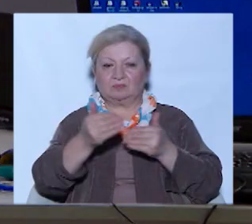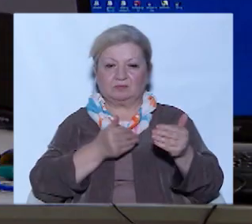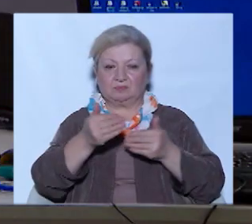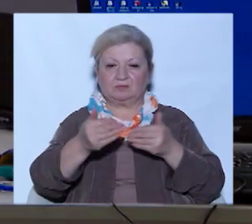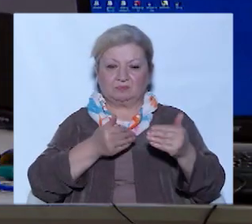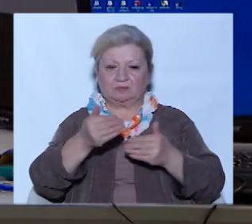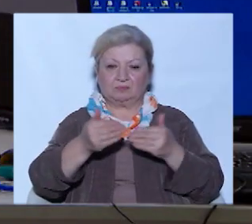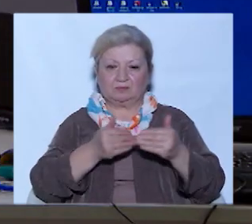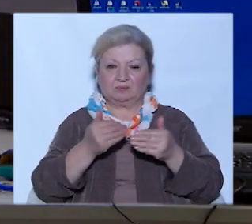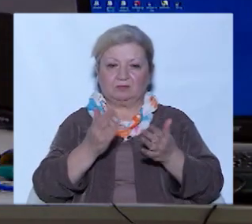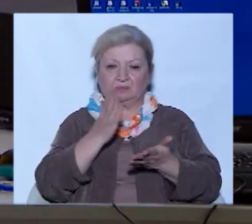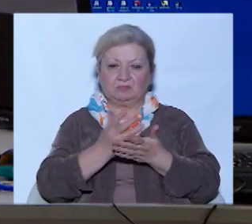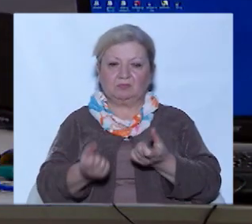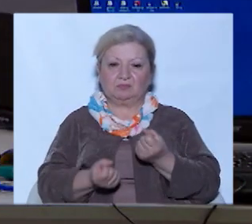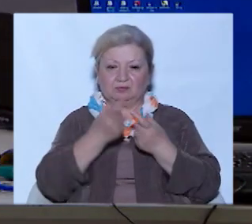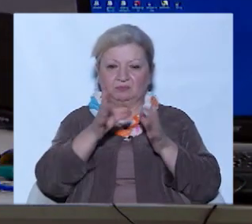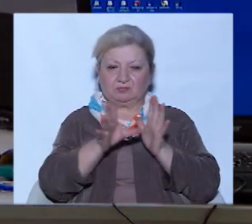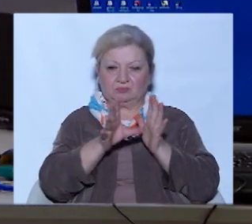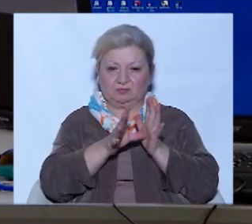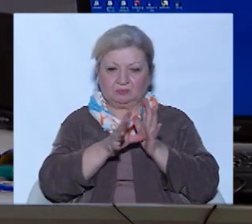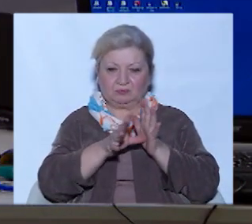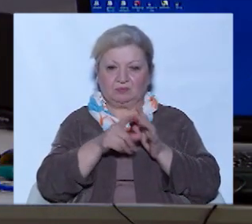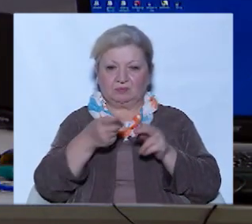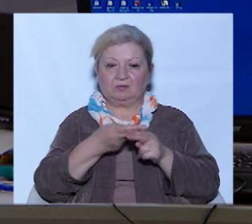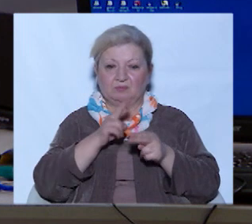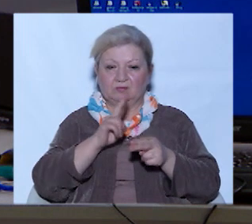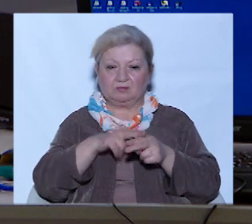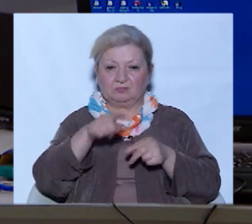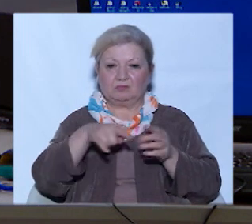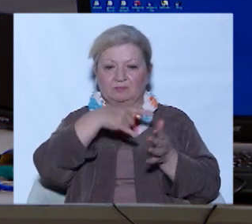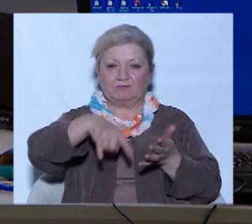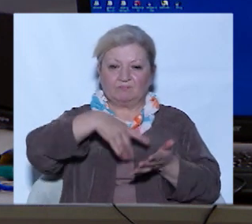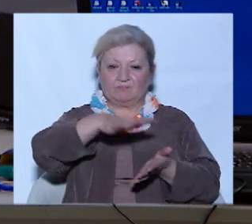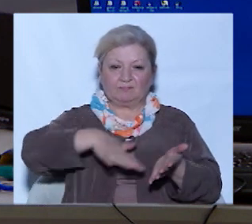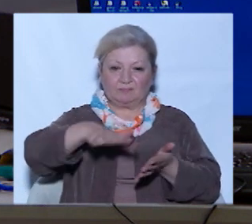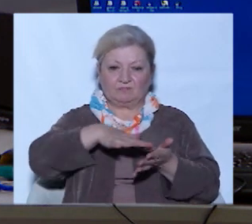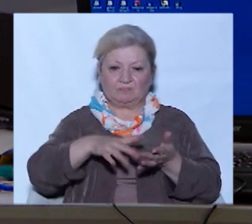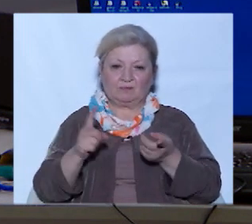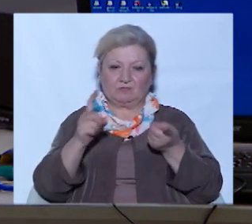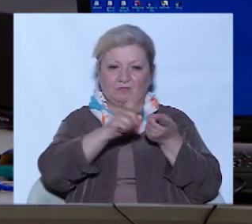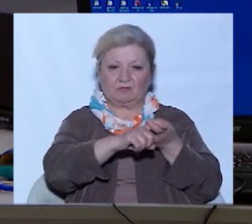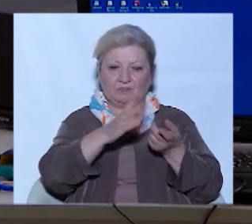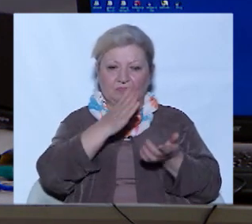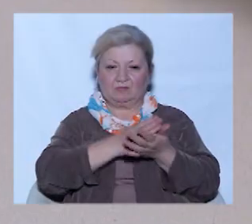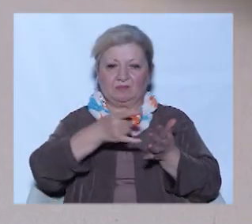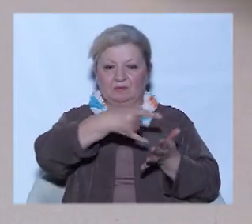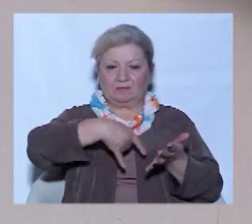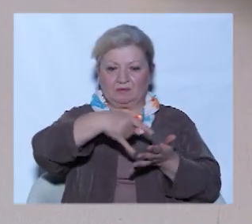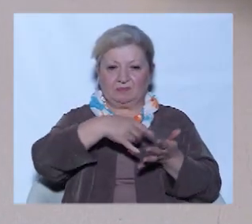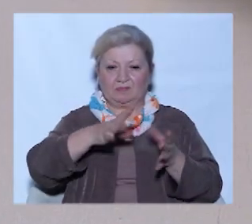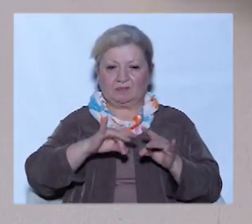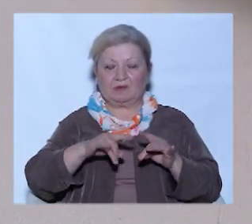კოჭაში პერიოდულად ჩდება ძაბვა, შესაბამისად წარმოშობილი ველი მოქმედებს